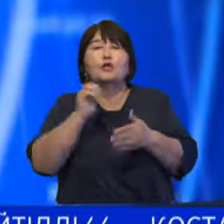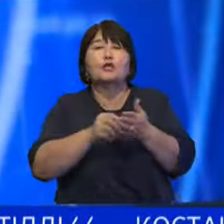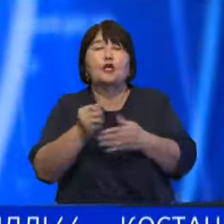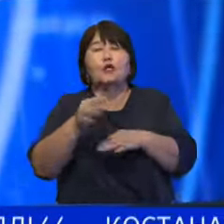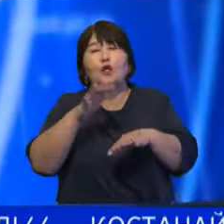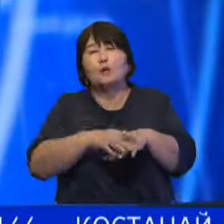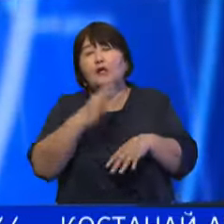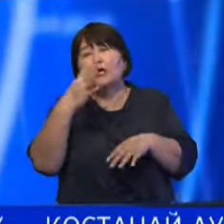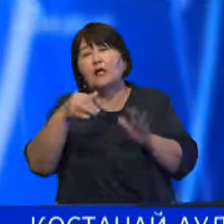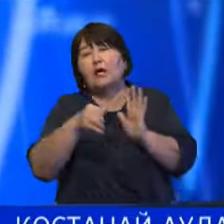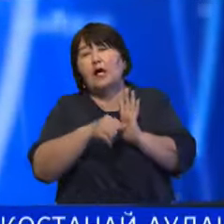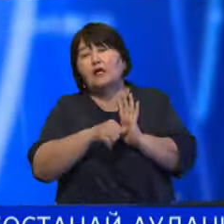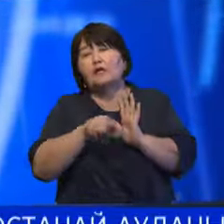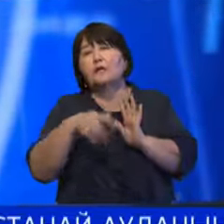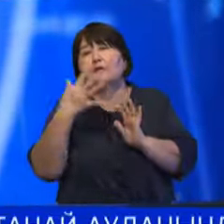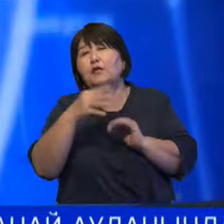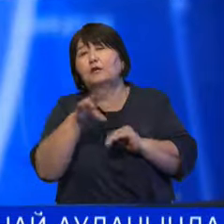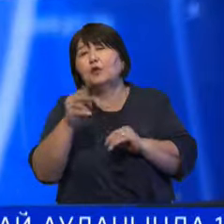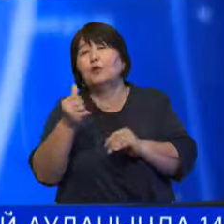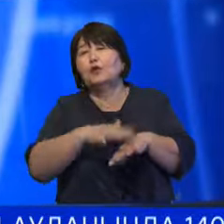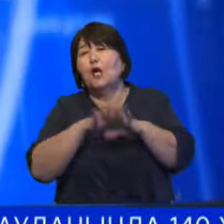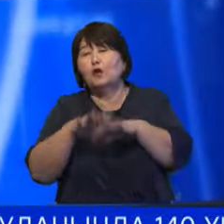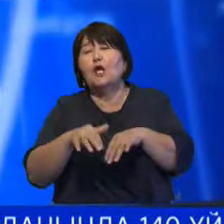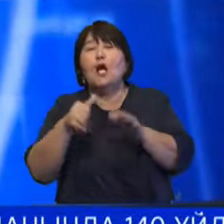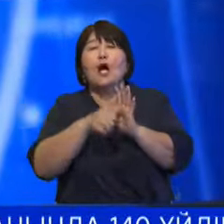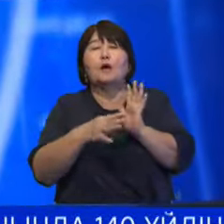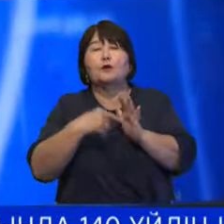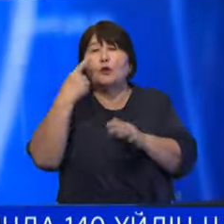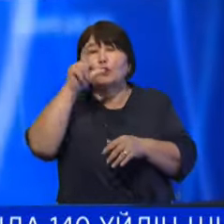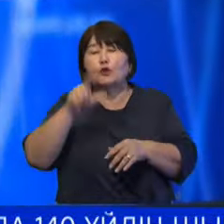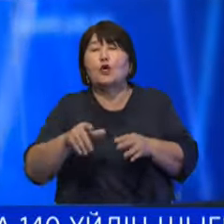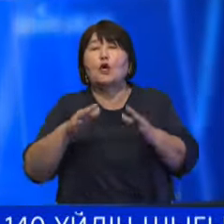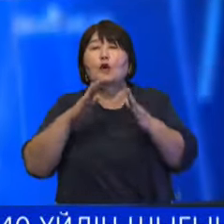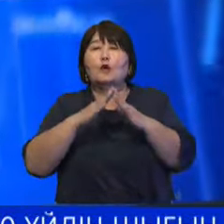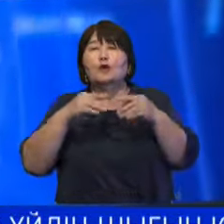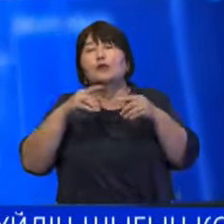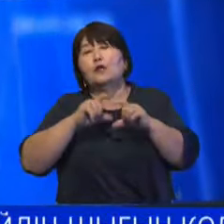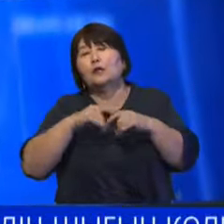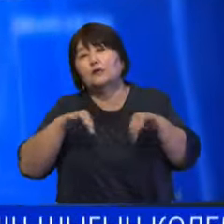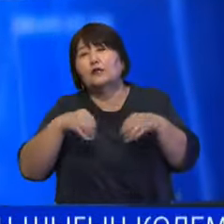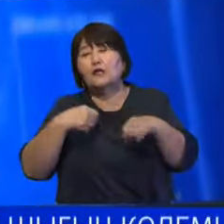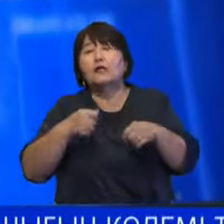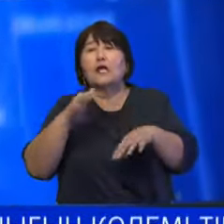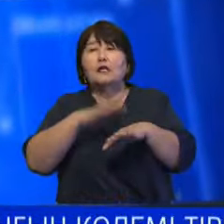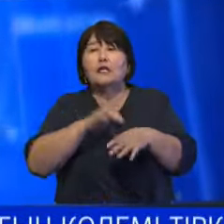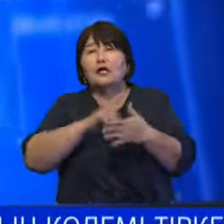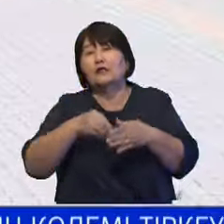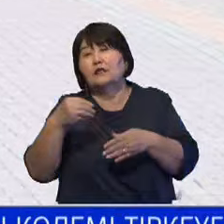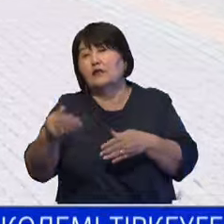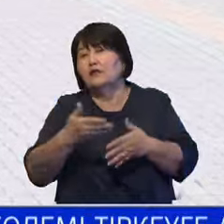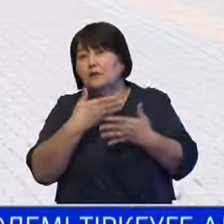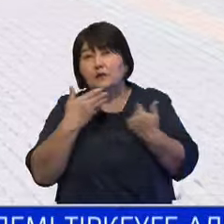бюджетке 46,5 миллион теңге түсім түскен. Ал 69 жеке тұлға мүлкін сатып, осы уақытқа дейін салық есептілігін тапсырмай жүр.